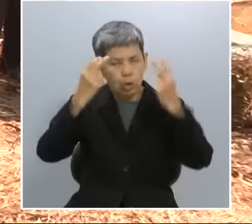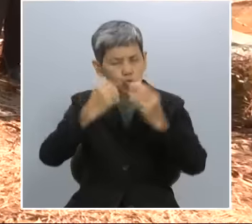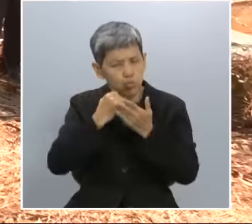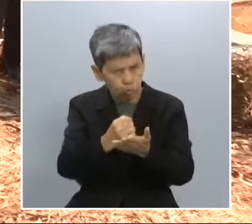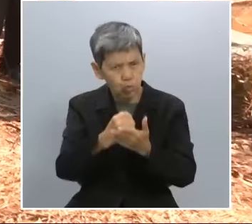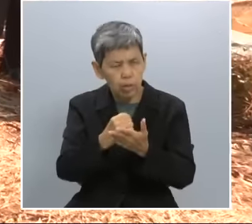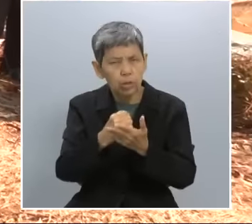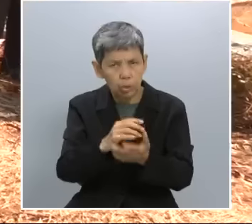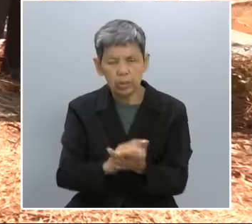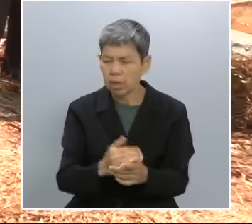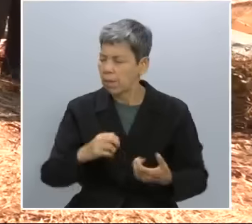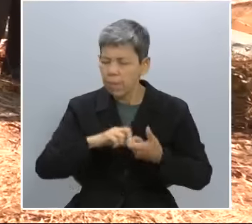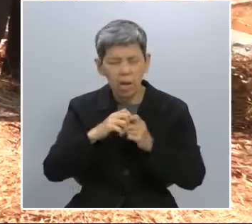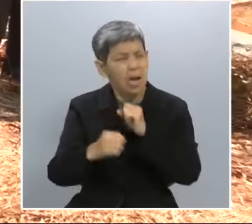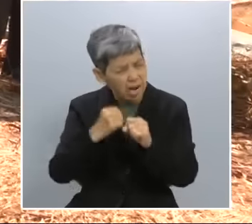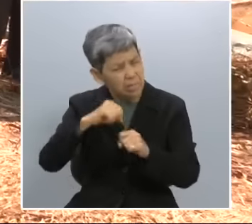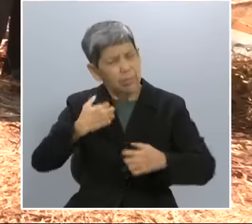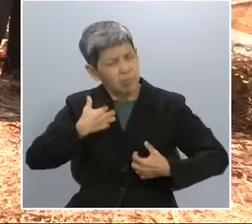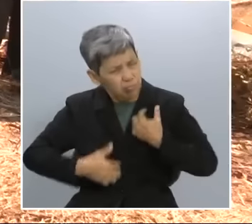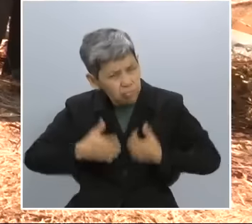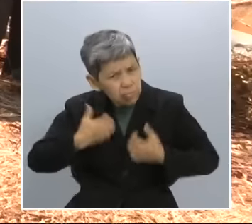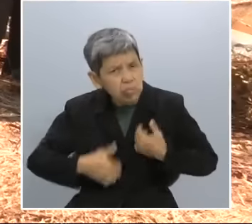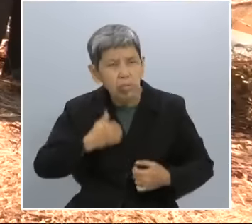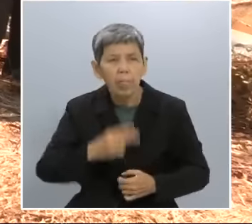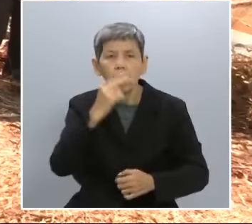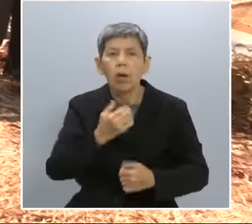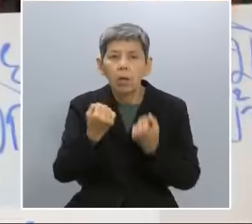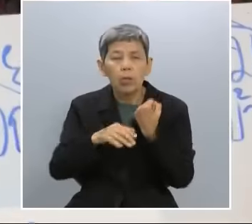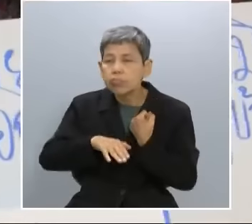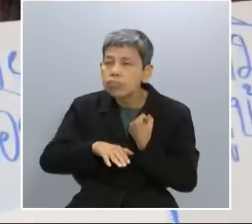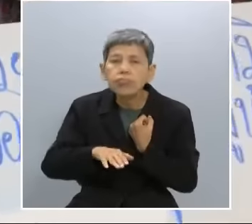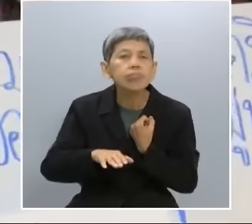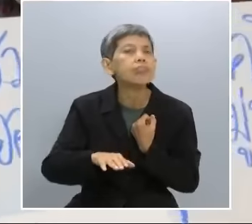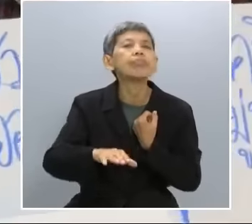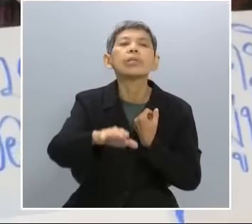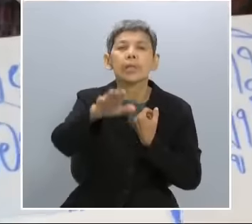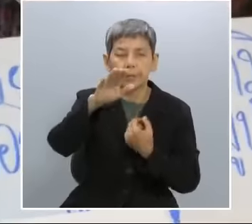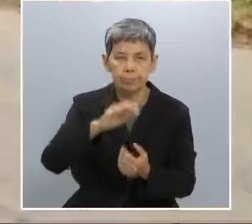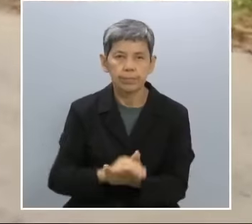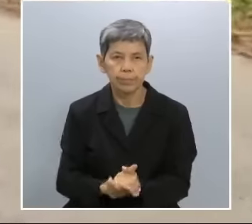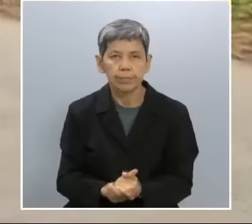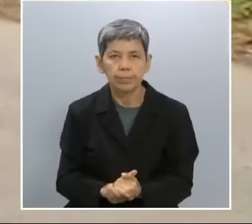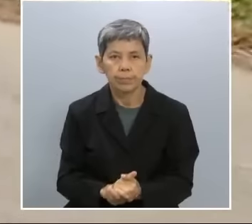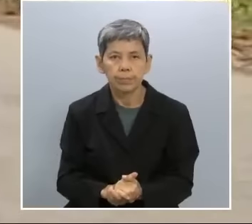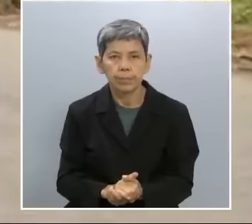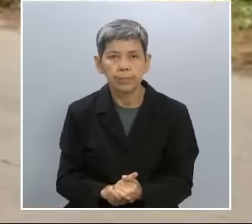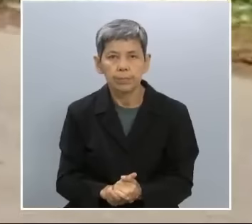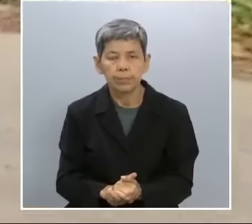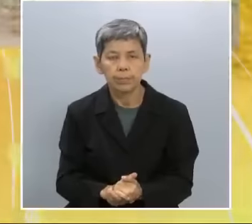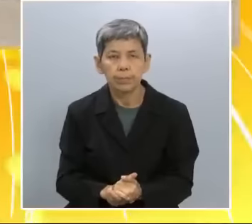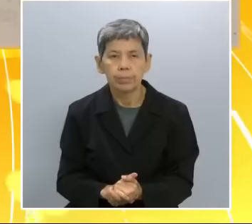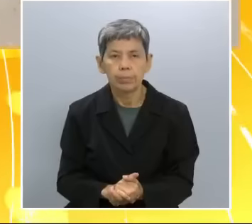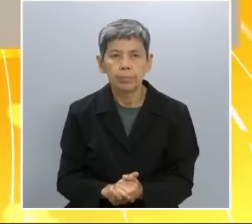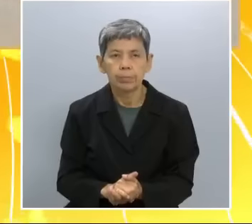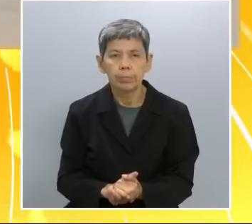10ปีแสนทรมานจุดนี้ค่ะแต่เหมือนรถของท่านนายกก็คือขับผ่านไปเลย อ้าวท่านผู้ชม ทำไมไม่ตามพักประ